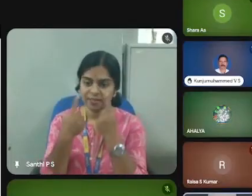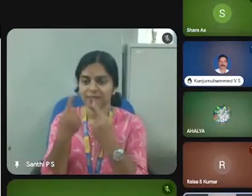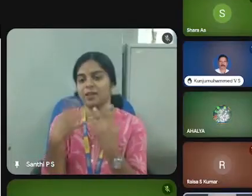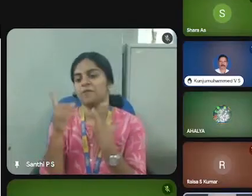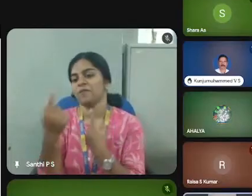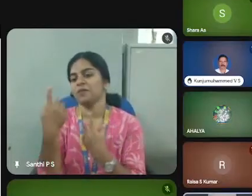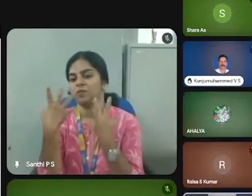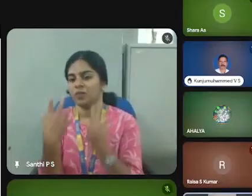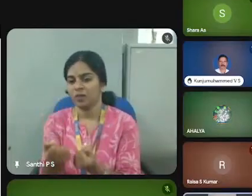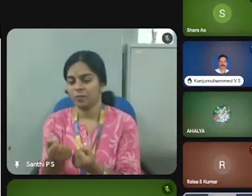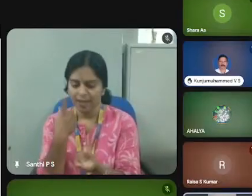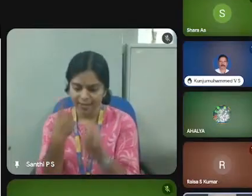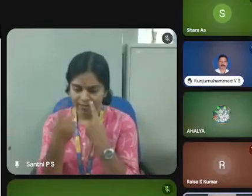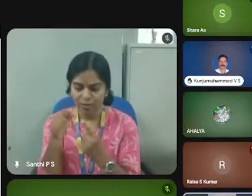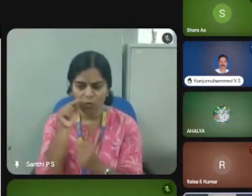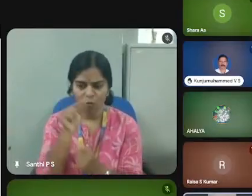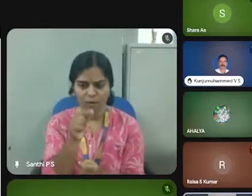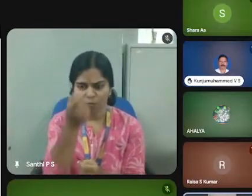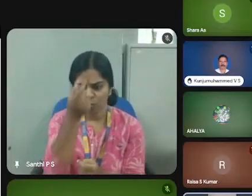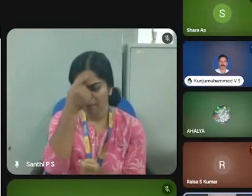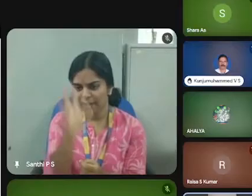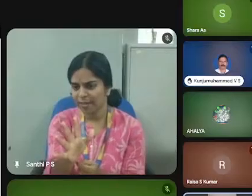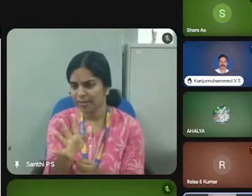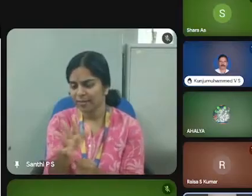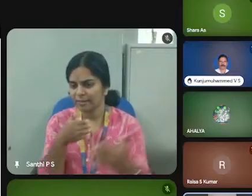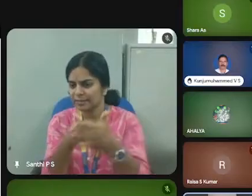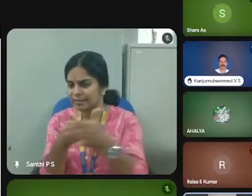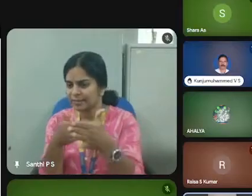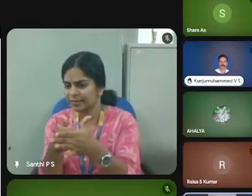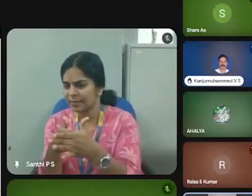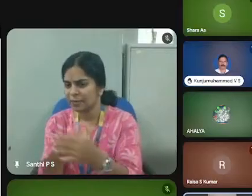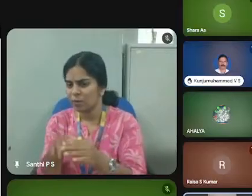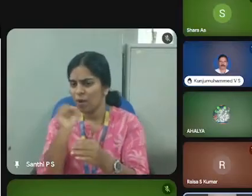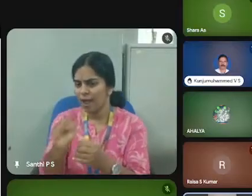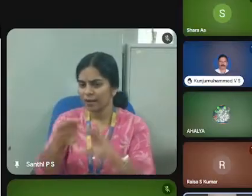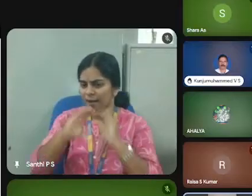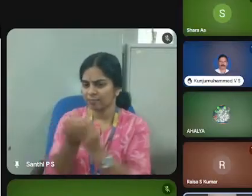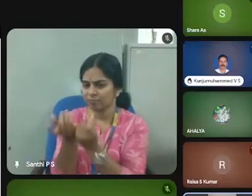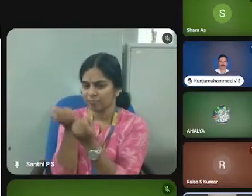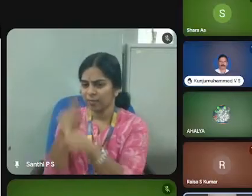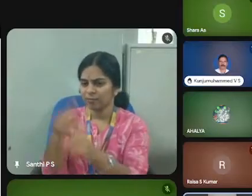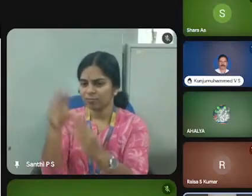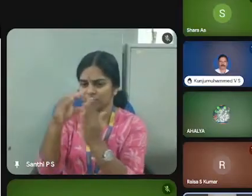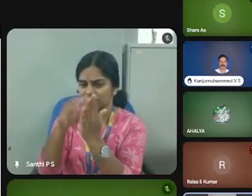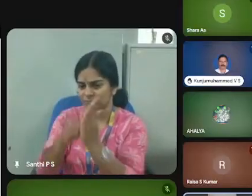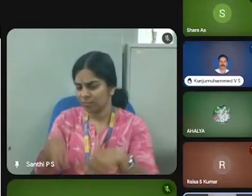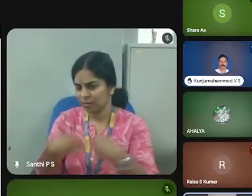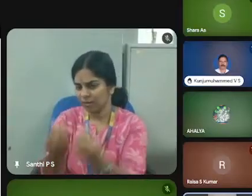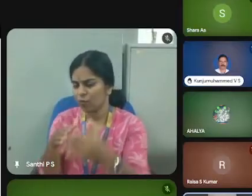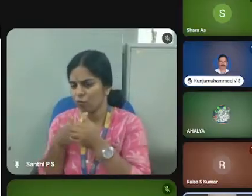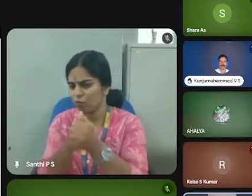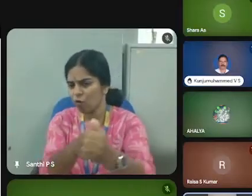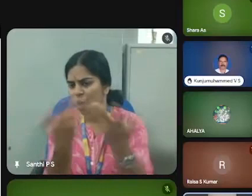വരും. എന്തുവാന്നുള്ളത് നമ്മുടെ ക്ലാസ് നിലവാരത്തിലുള്ള പാസേജ് ഒക്കെ കൊടുത്ത് നോക്കേണ്ടി വരും. അപ്പൊ അങ്ങനെ ഒരു രീതി കുട്ടി